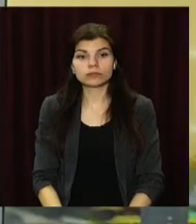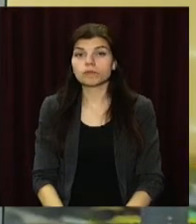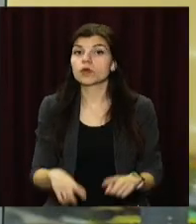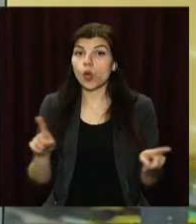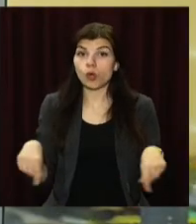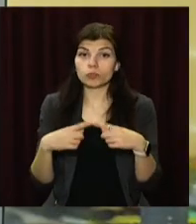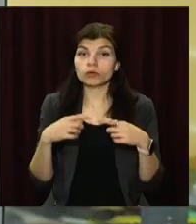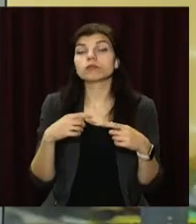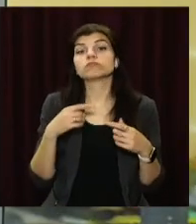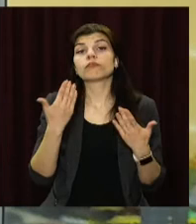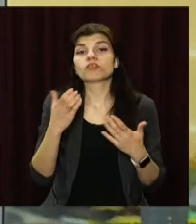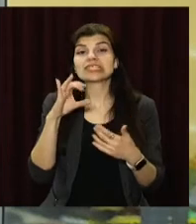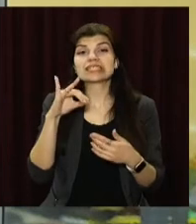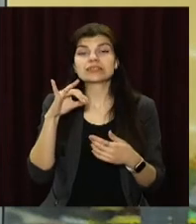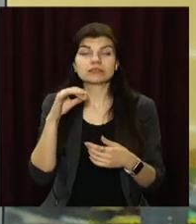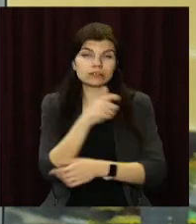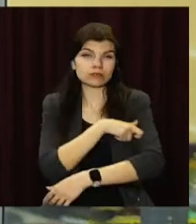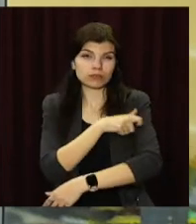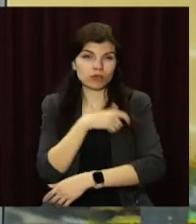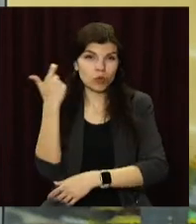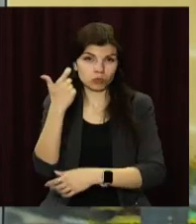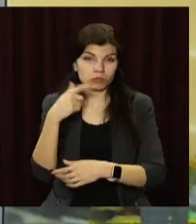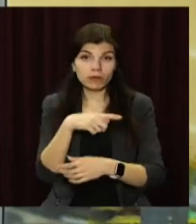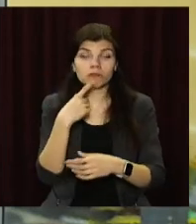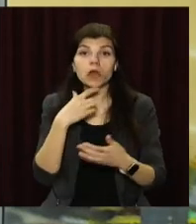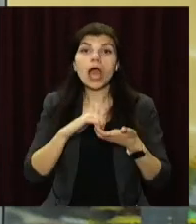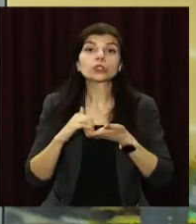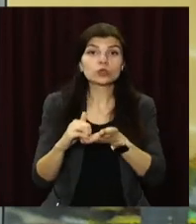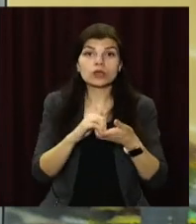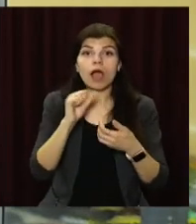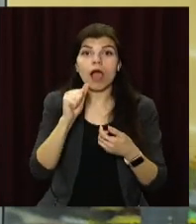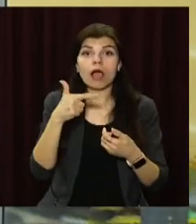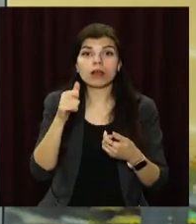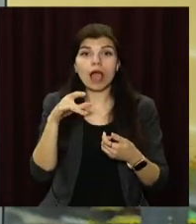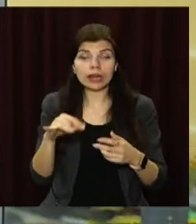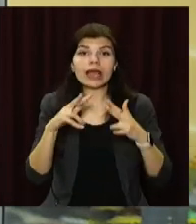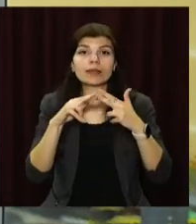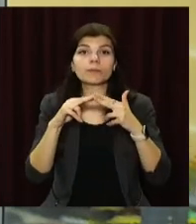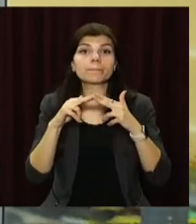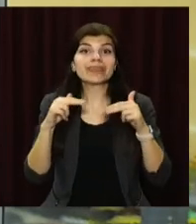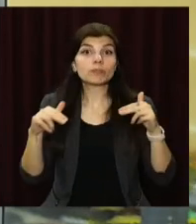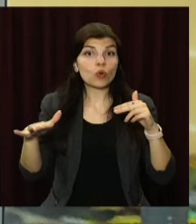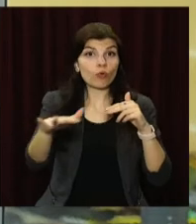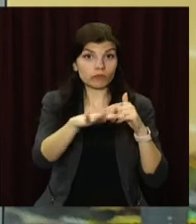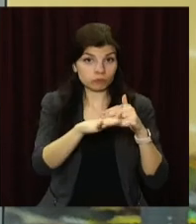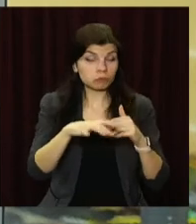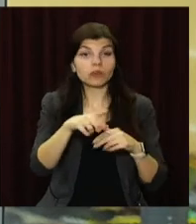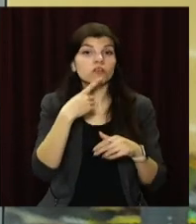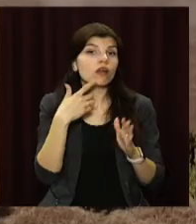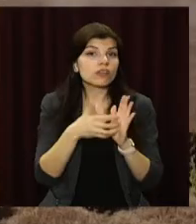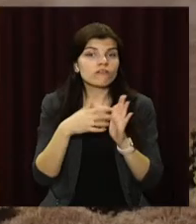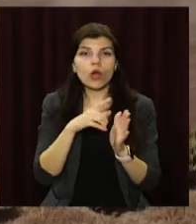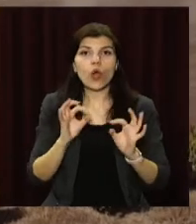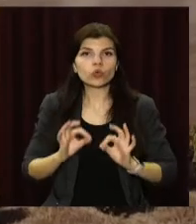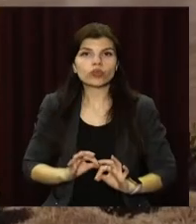Об'єднання сільгоспвиробників. На Дніпропетровщині створили Асоціацію аграріїв Придніпров'я. Фермери кажуть, їм не вистачає